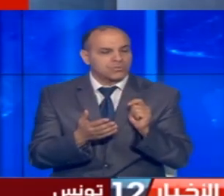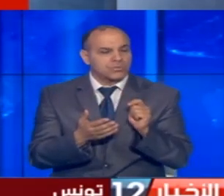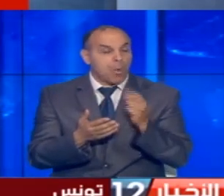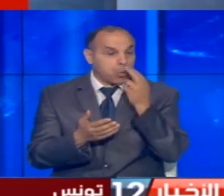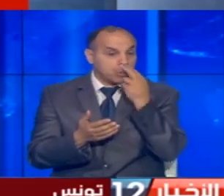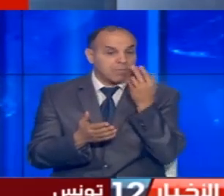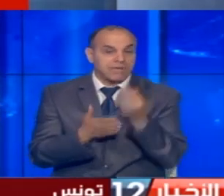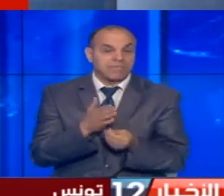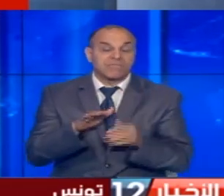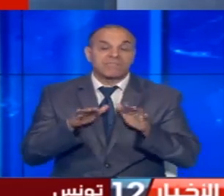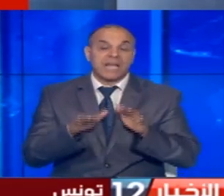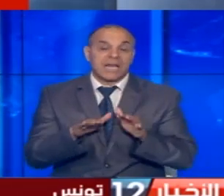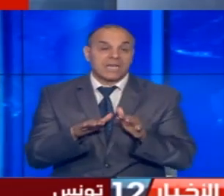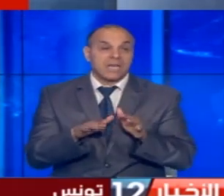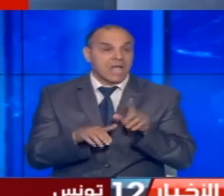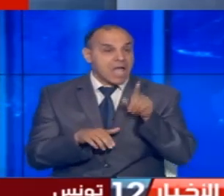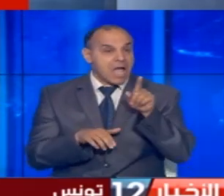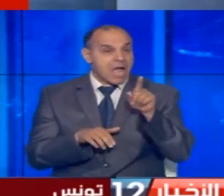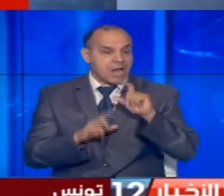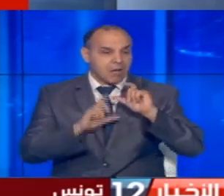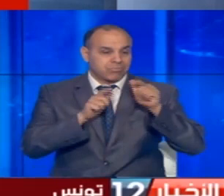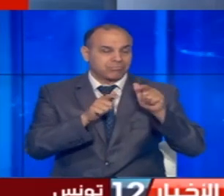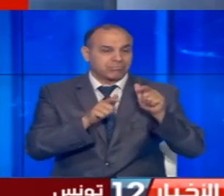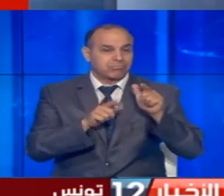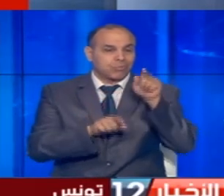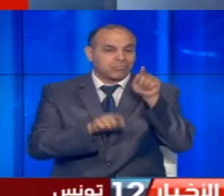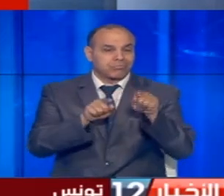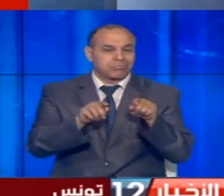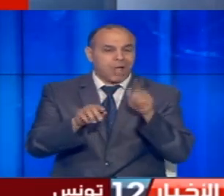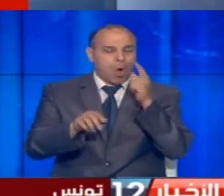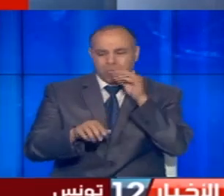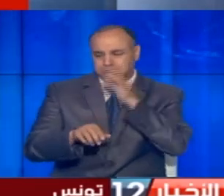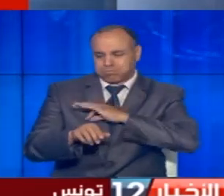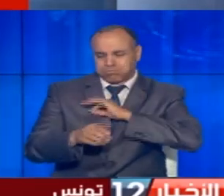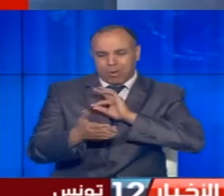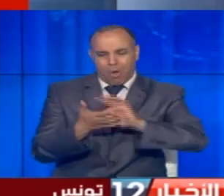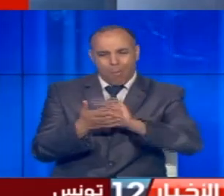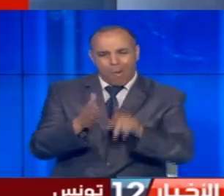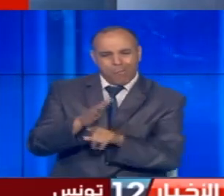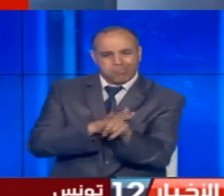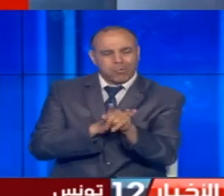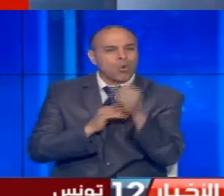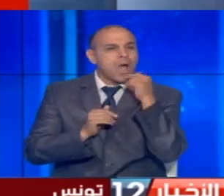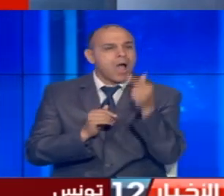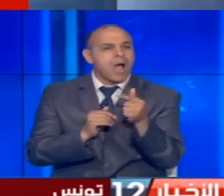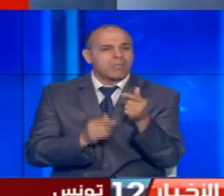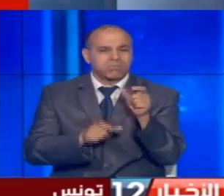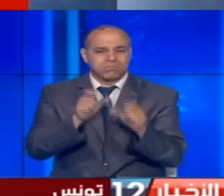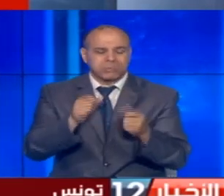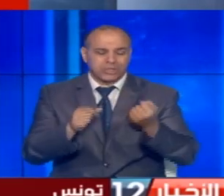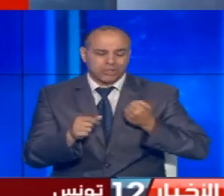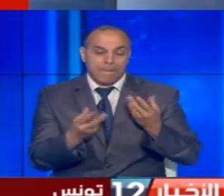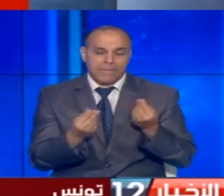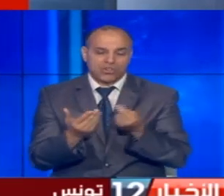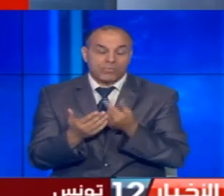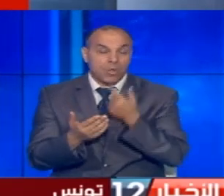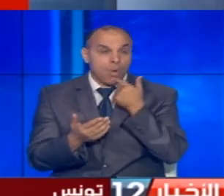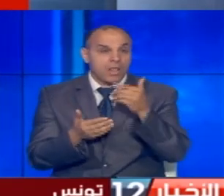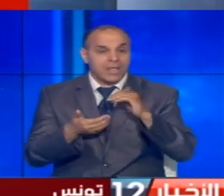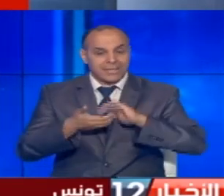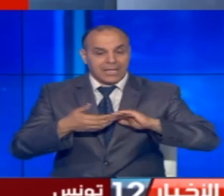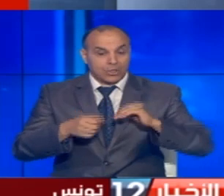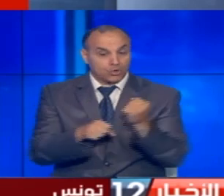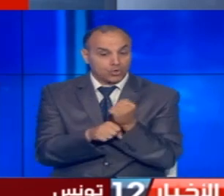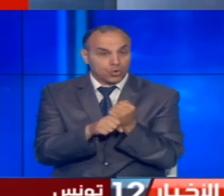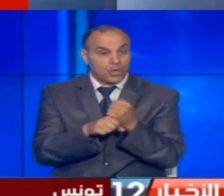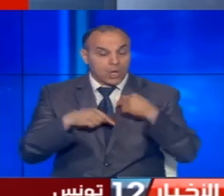الأمنية في جزيرة قرقنة حولها إلى قبلة للسماسرة والحراقة وكثير من أنواع الإجرام. وطالب اتحاد